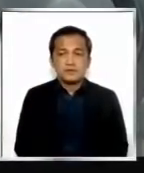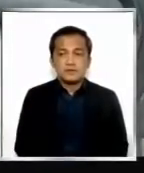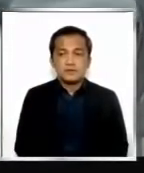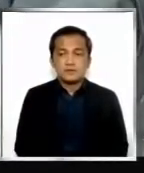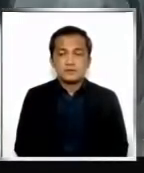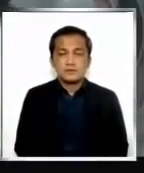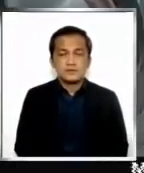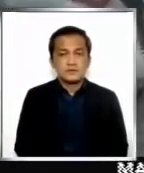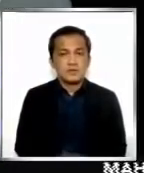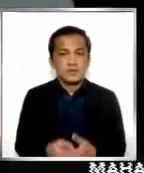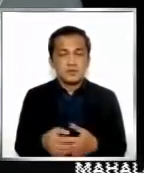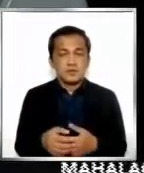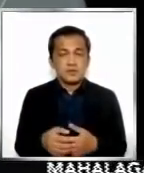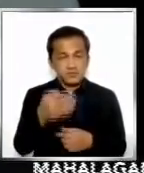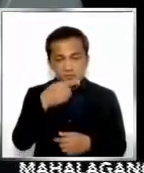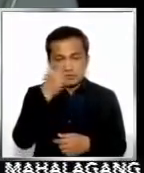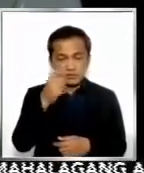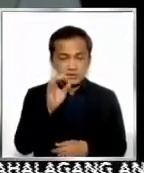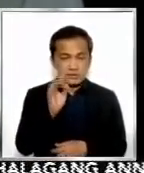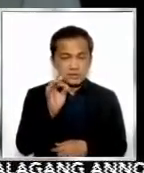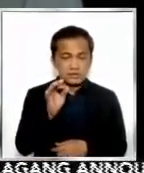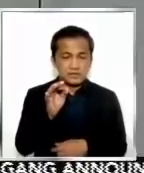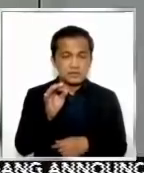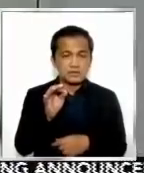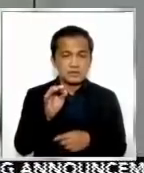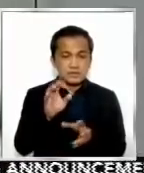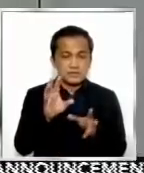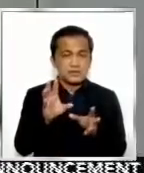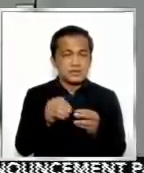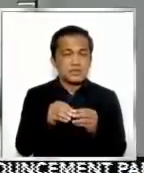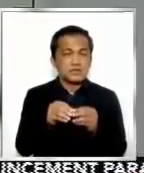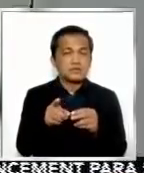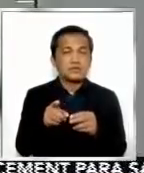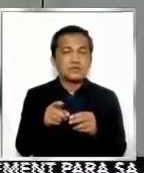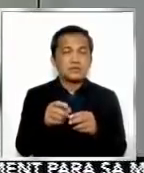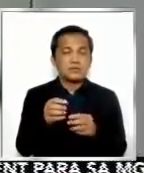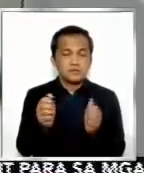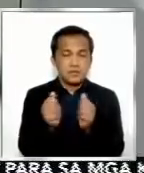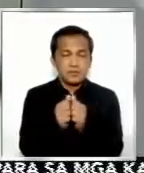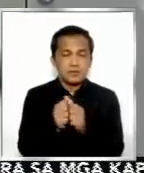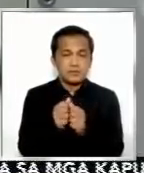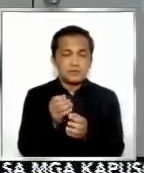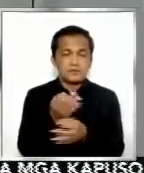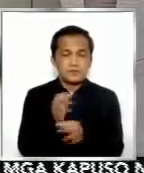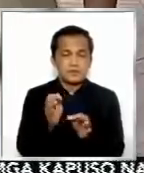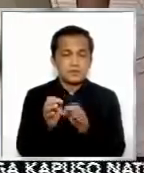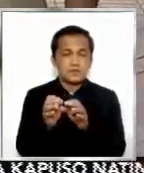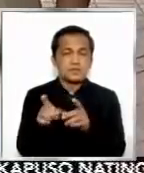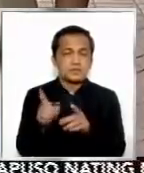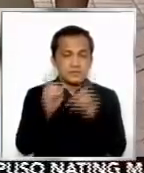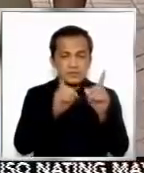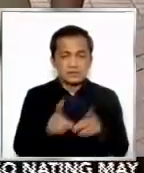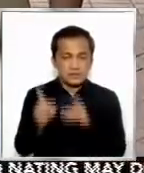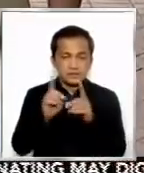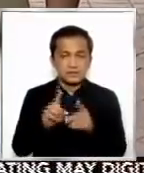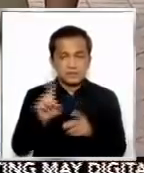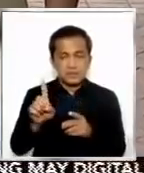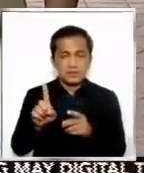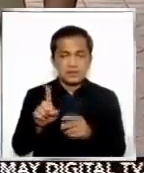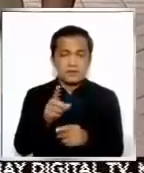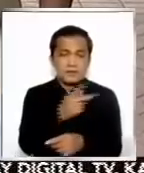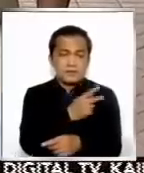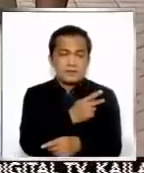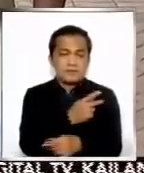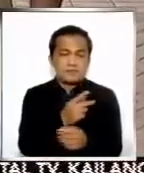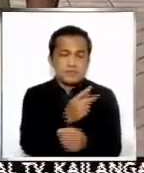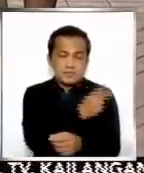Dahil 90 sessions lang ang pinagsamang libreng dialysis ng isang PhilHealth member at kanyang dependent kada taon, sa halip na tatlong beses,